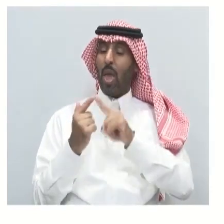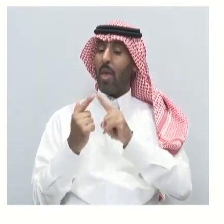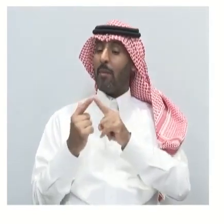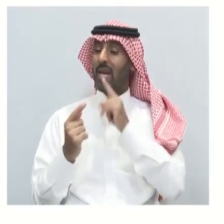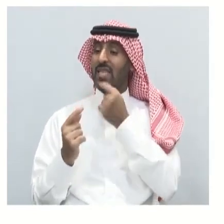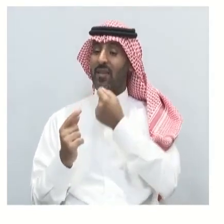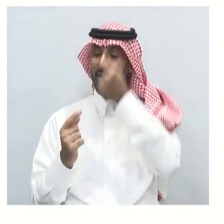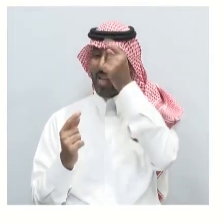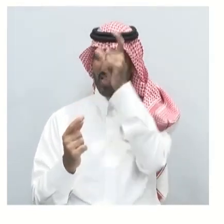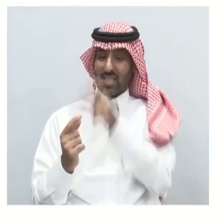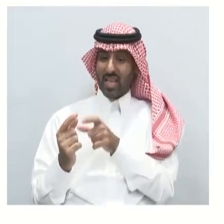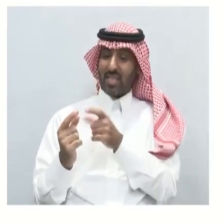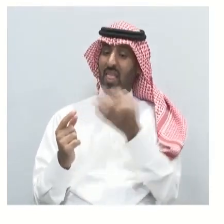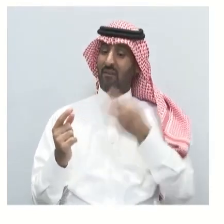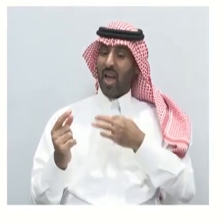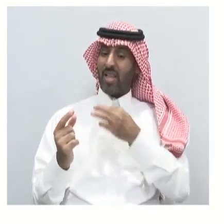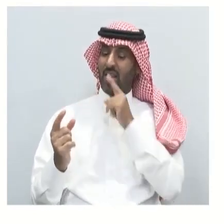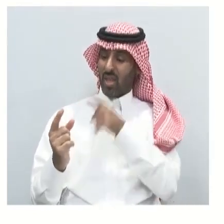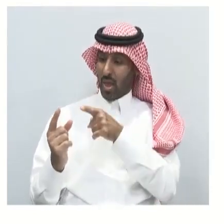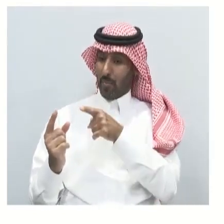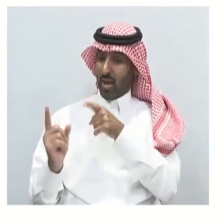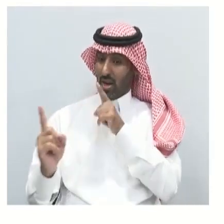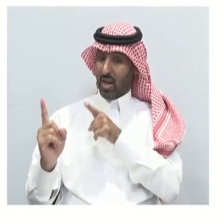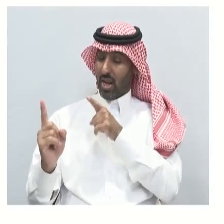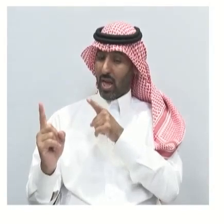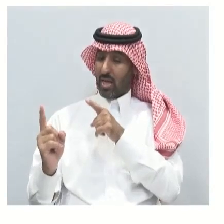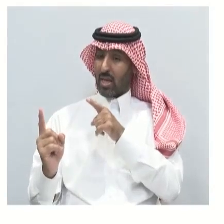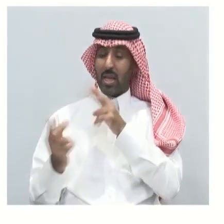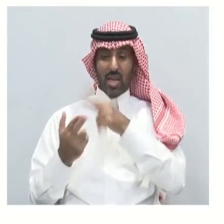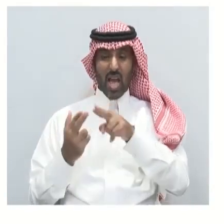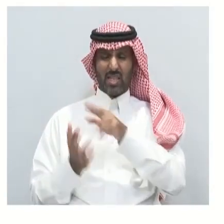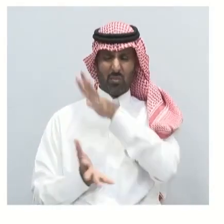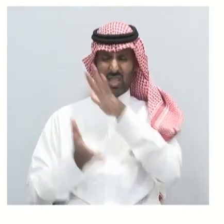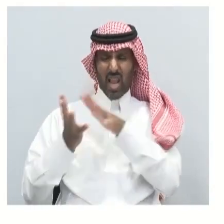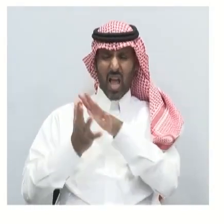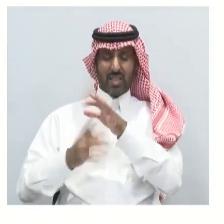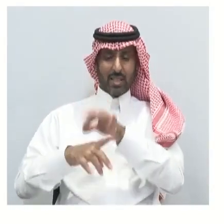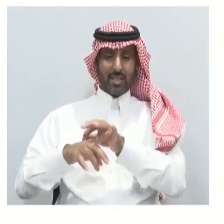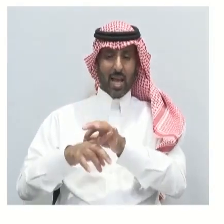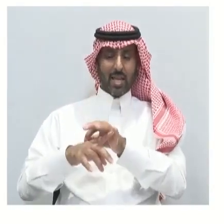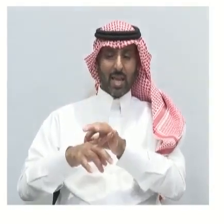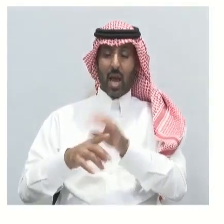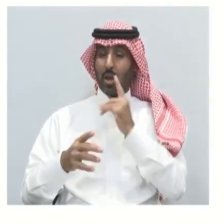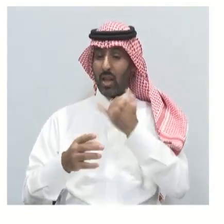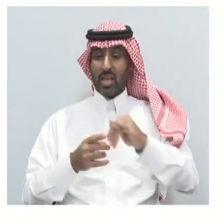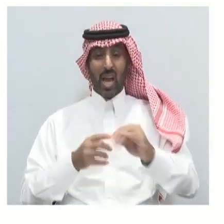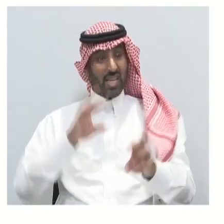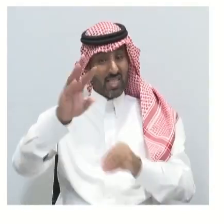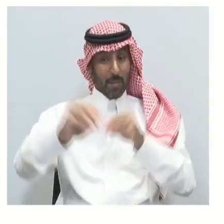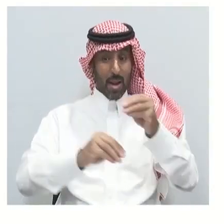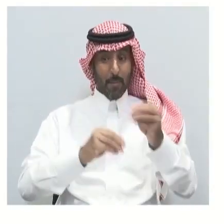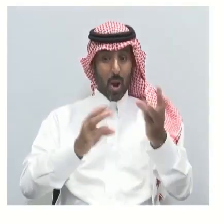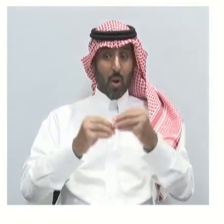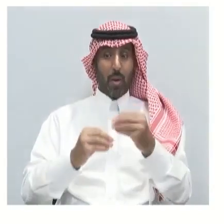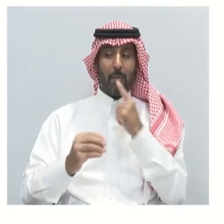وانها ذات فائده كبيره في تشخيص علاج المشكلات الانسانيه وان اداه لجمع المعلومات عم من